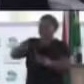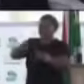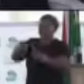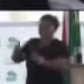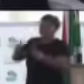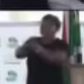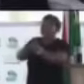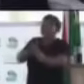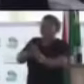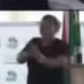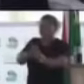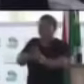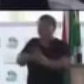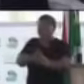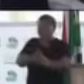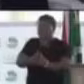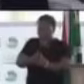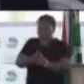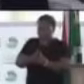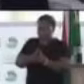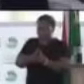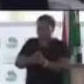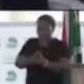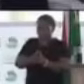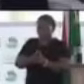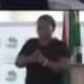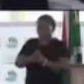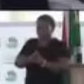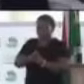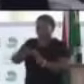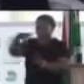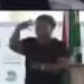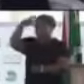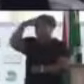bebambisene nengwenyama endala